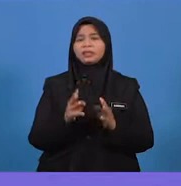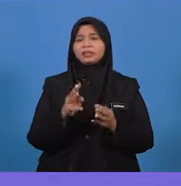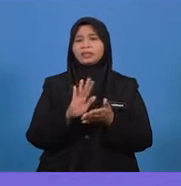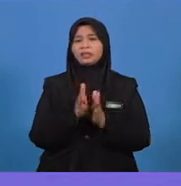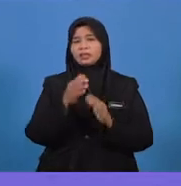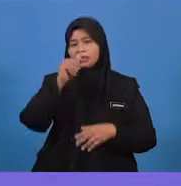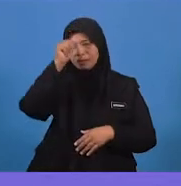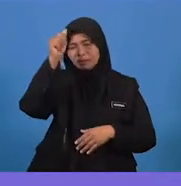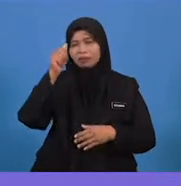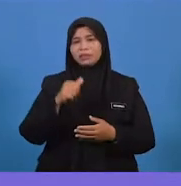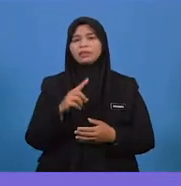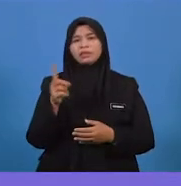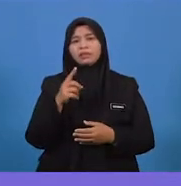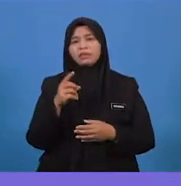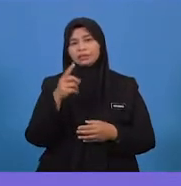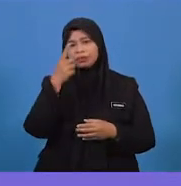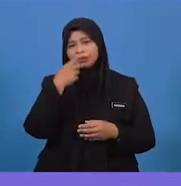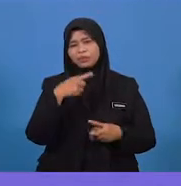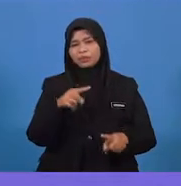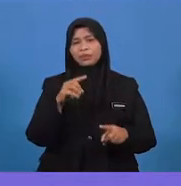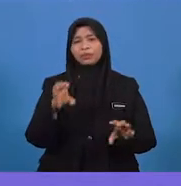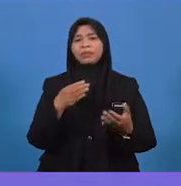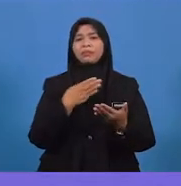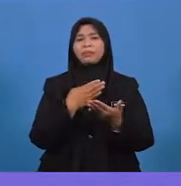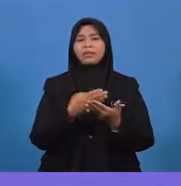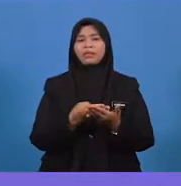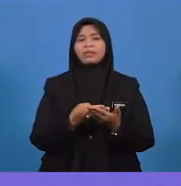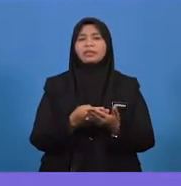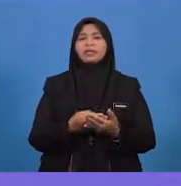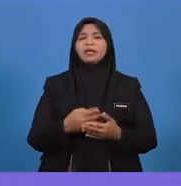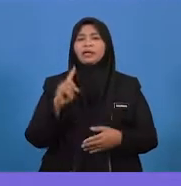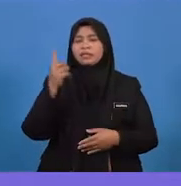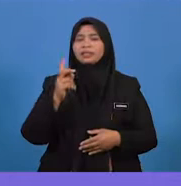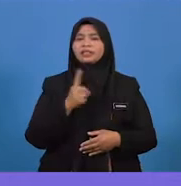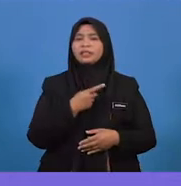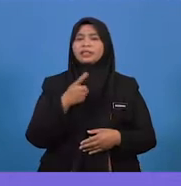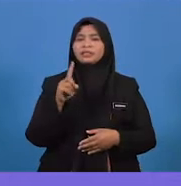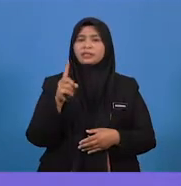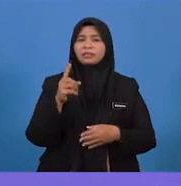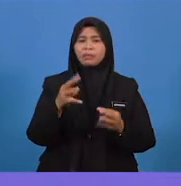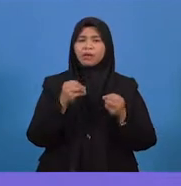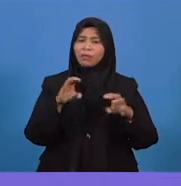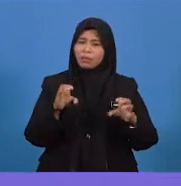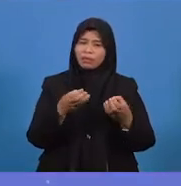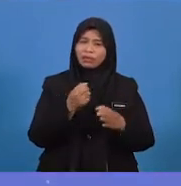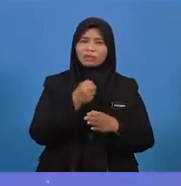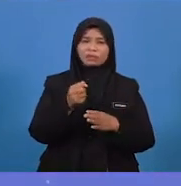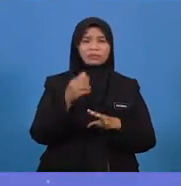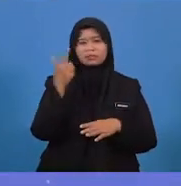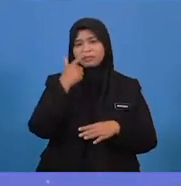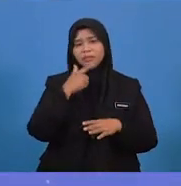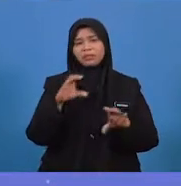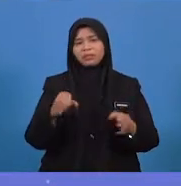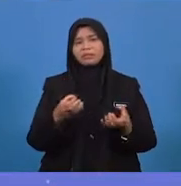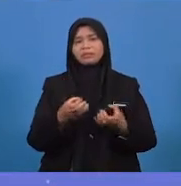sering diselimuti pelbagai kebaikan. Tinggal kita sahaja yang hendak memanfaatkannya ataupun tidak.